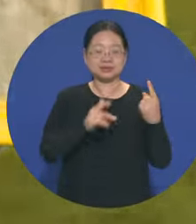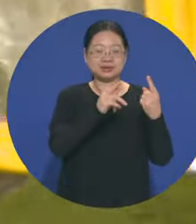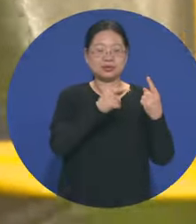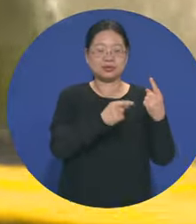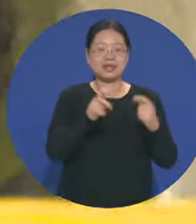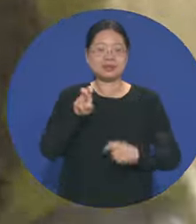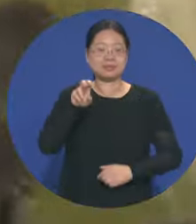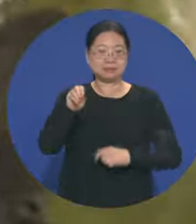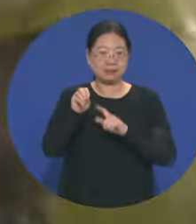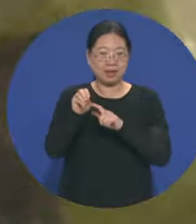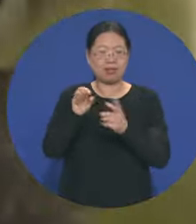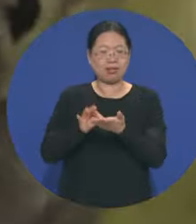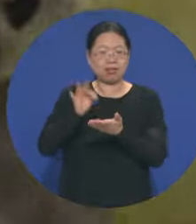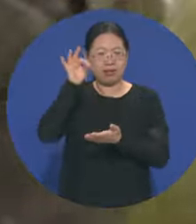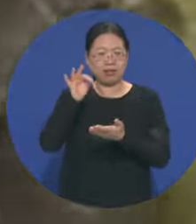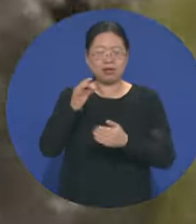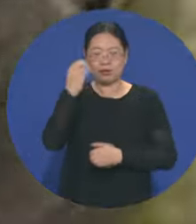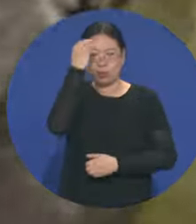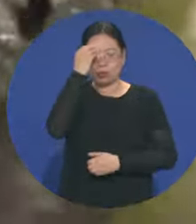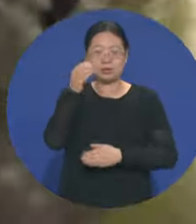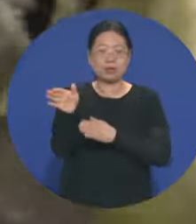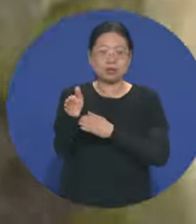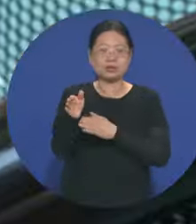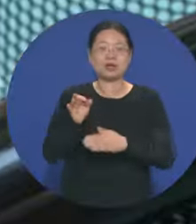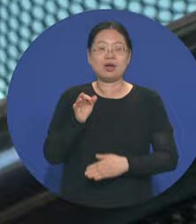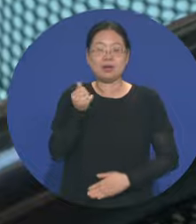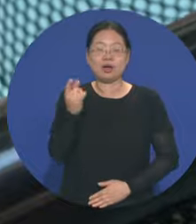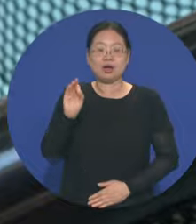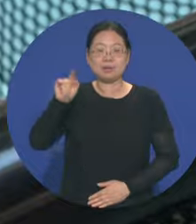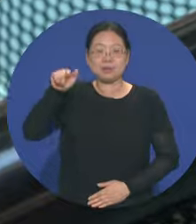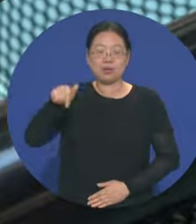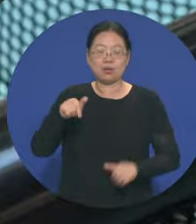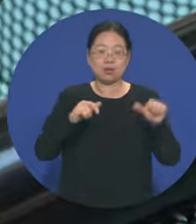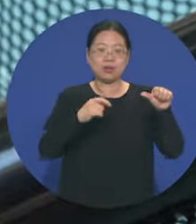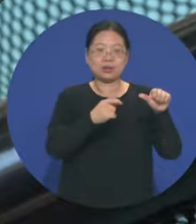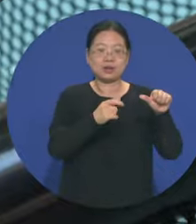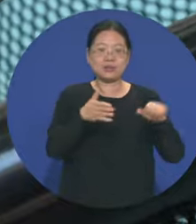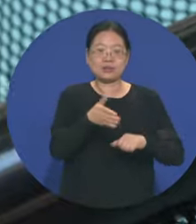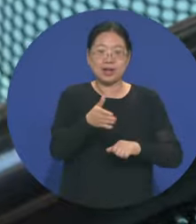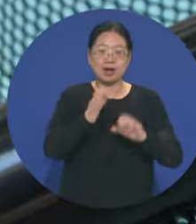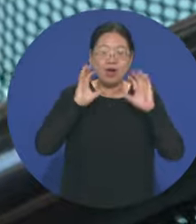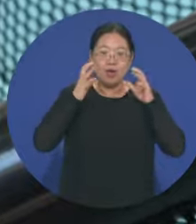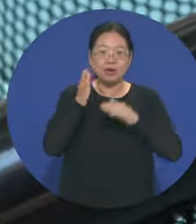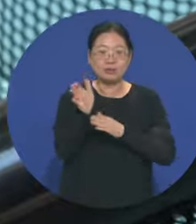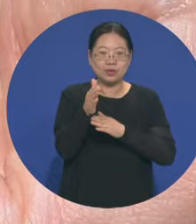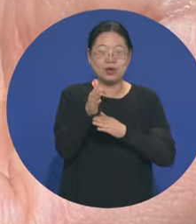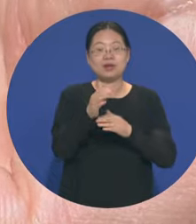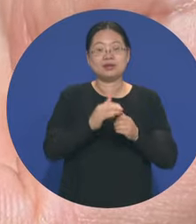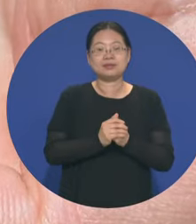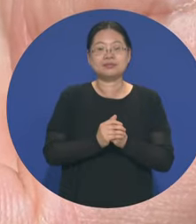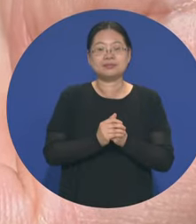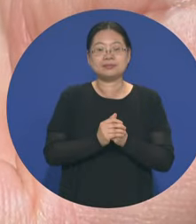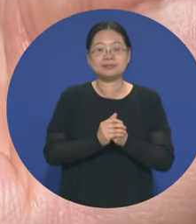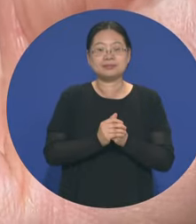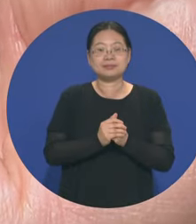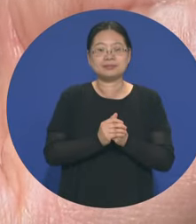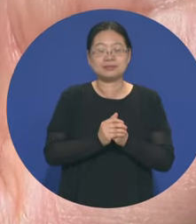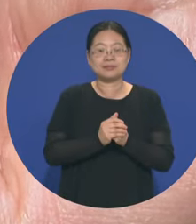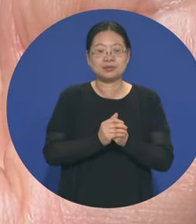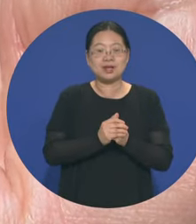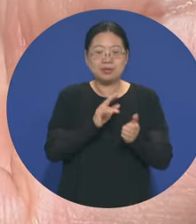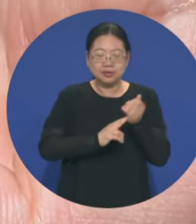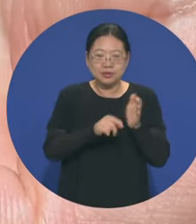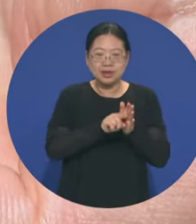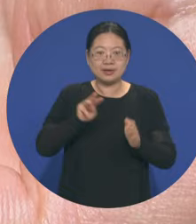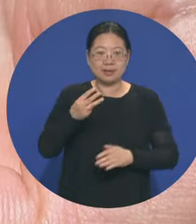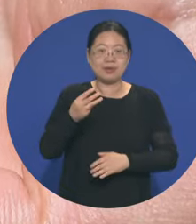1kg에 20만 원대를 호가하는 고급 어종인 황복. 5g 내외인 황복 어린 물고기를 팔기 위해선 300g까지 키워야